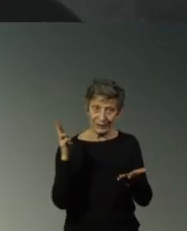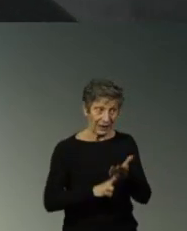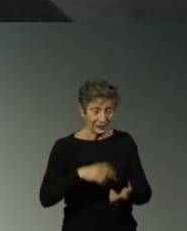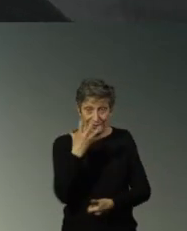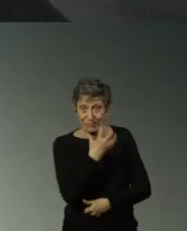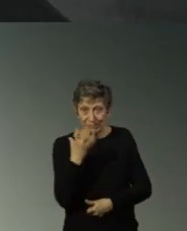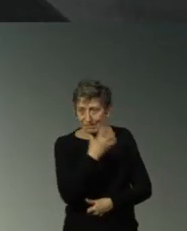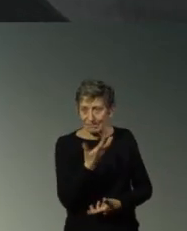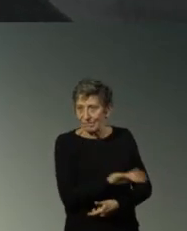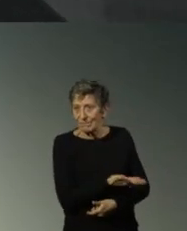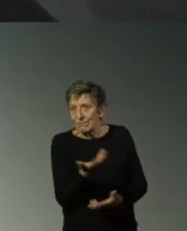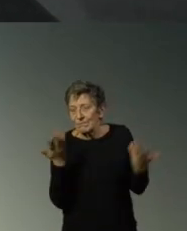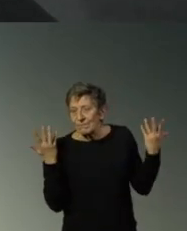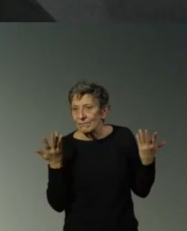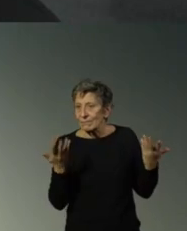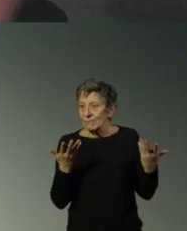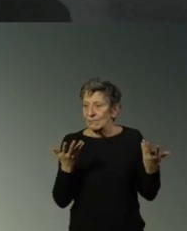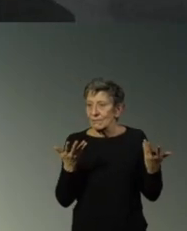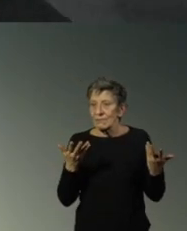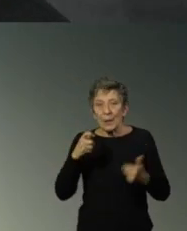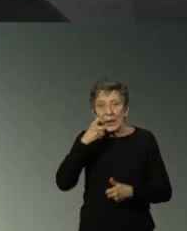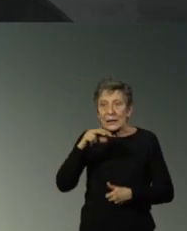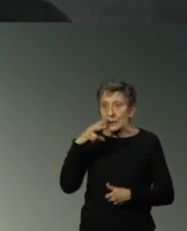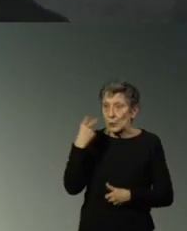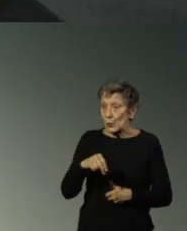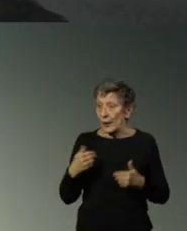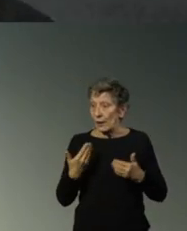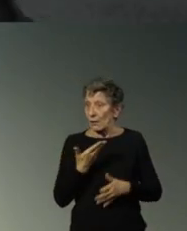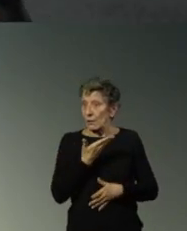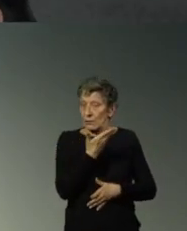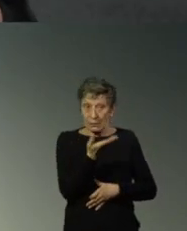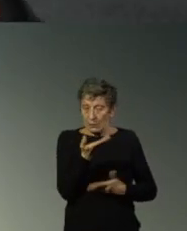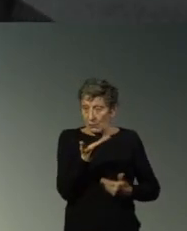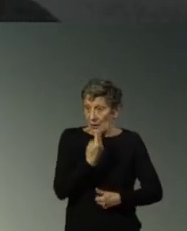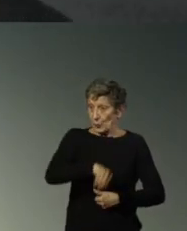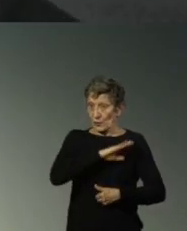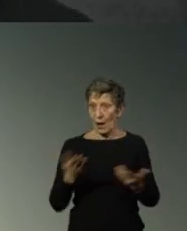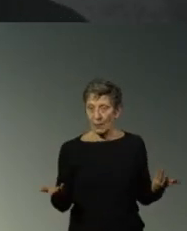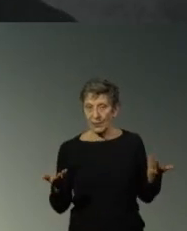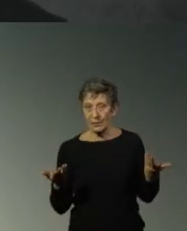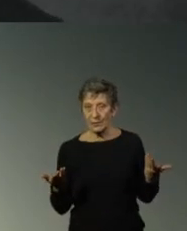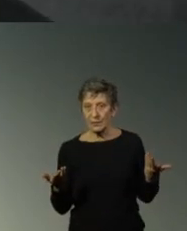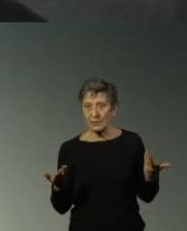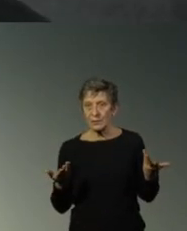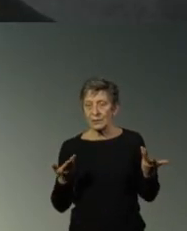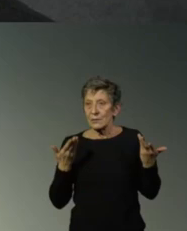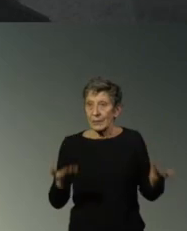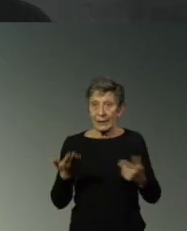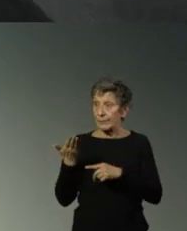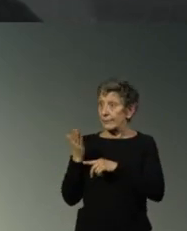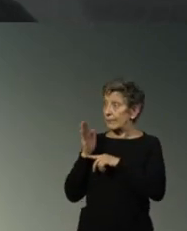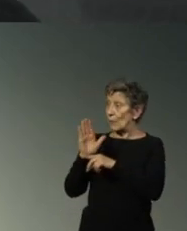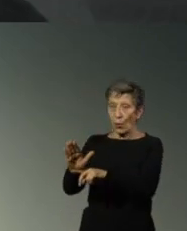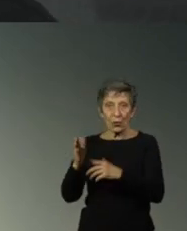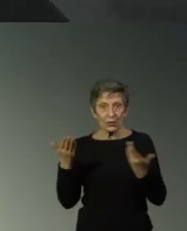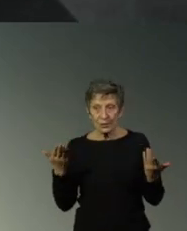dont l'espèce humaine, ou en tout cas les gens qui décident de ces choses-là, sont totalement responsables. Et pour pouvoir la montrer, on va